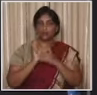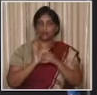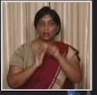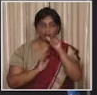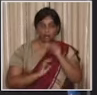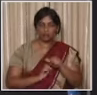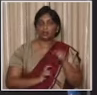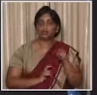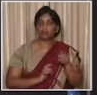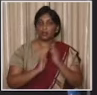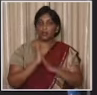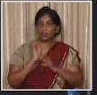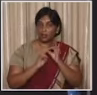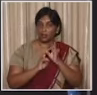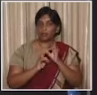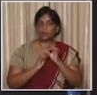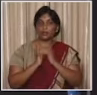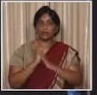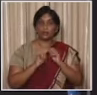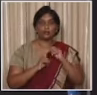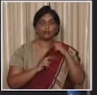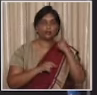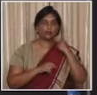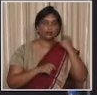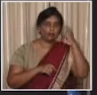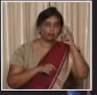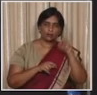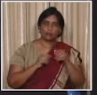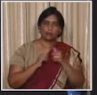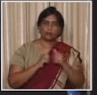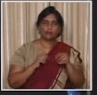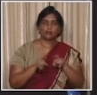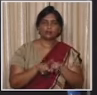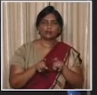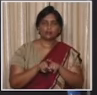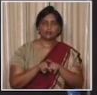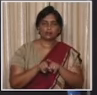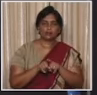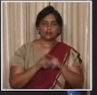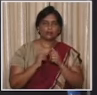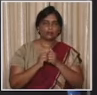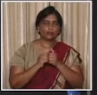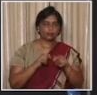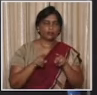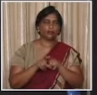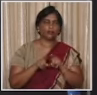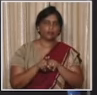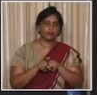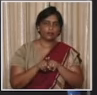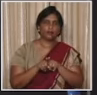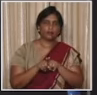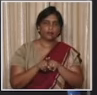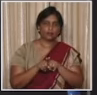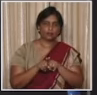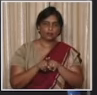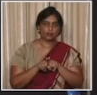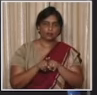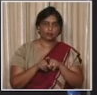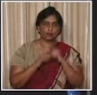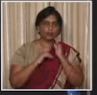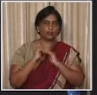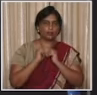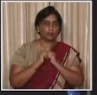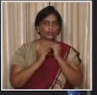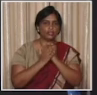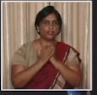ඇත්තෙම ඇමතුමා සහ ඇමතුමිය සහ රාජ්‍ය ඇමතුමා බලාපොරොත්තු වෙනවා නම් මේ සෞඛ්‍ය ශාස්ත්‍රය සුද්ධ කරන්න. පිරිසුදු